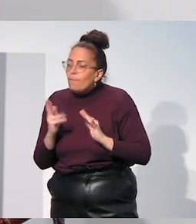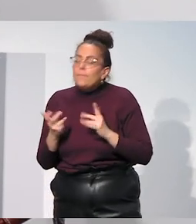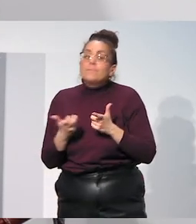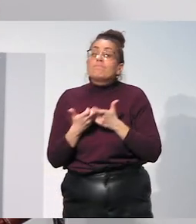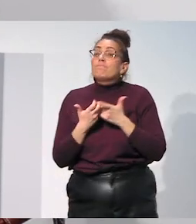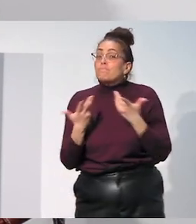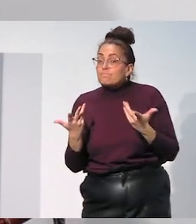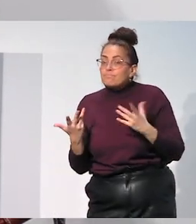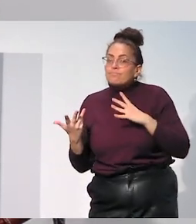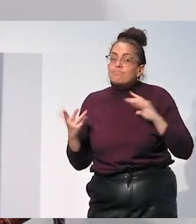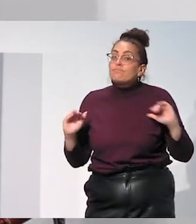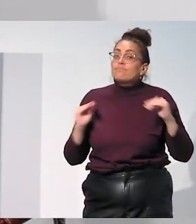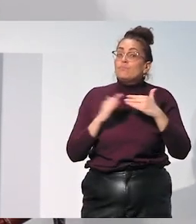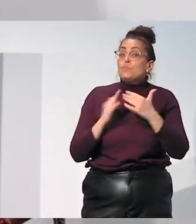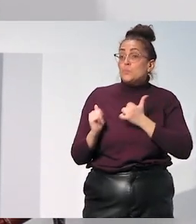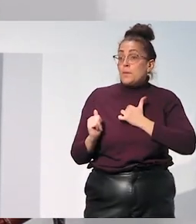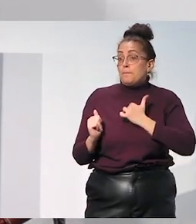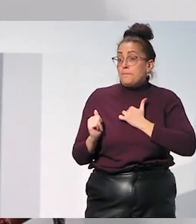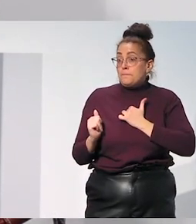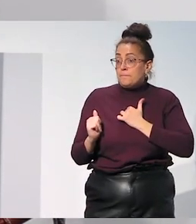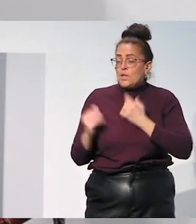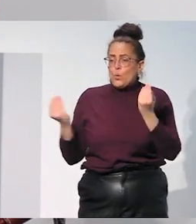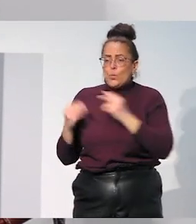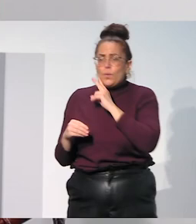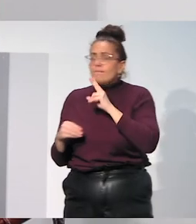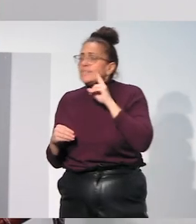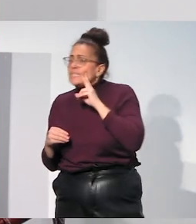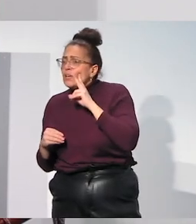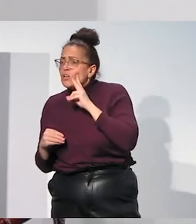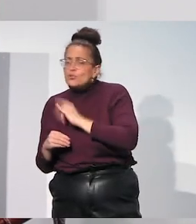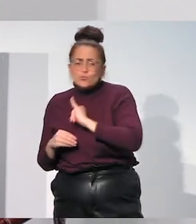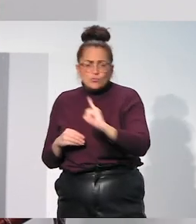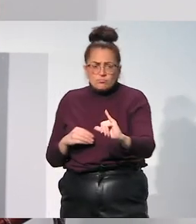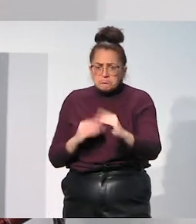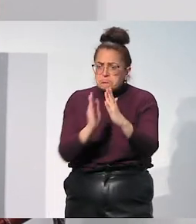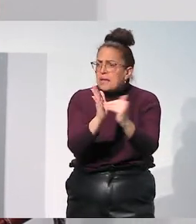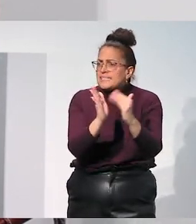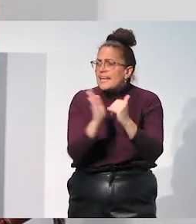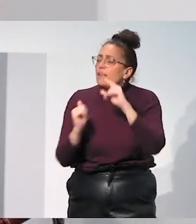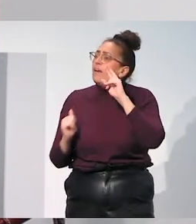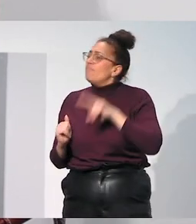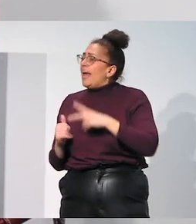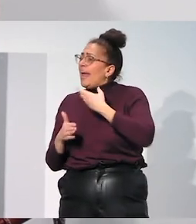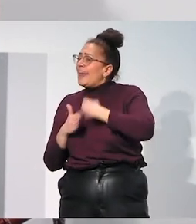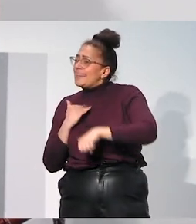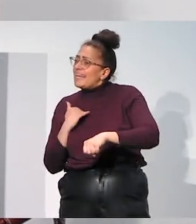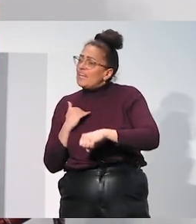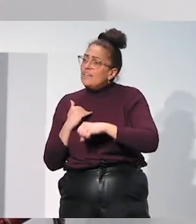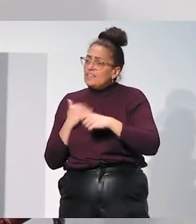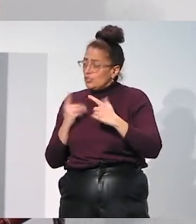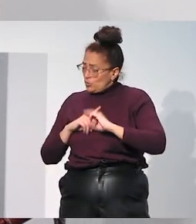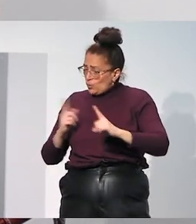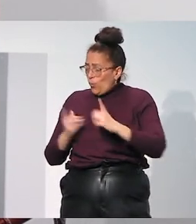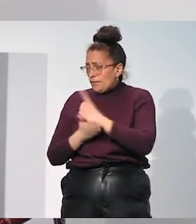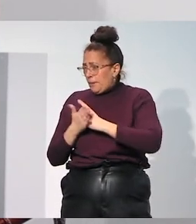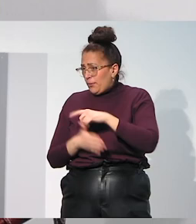Hein? Ça commence dans la banlieue d'Avignon, ça se termine à Marseille. Mo, il n'est pas né fils de paysan dans le Cantal. Hein? Bon. Eh bien, j'ai placé en exergue